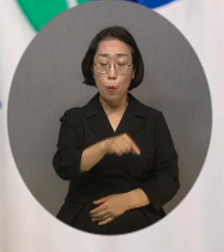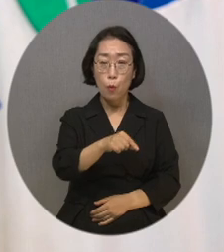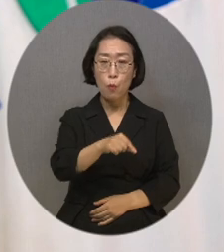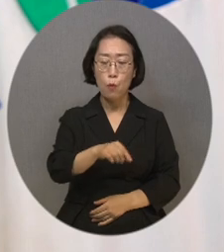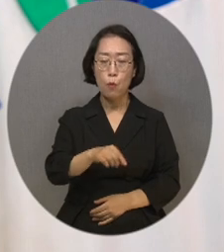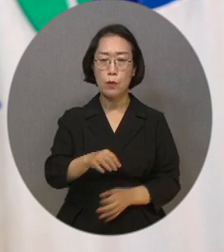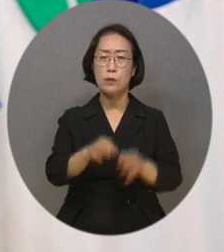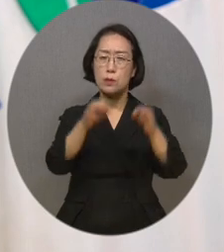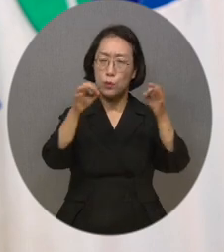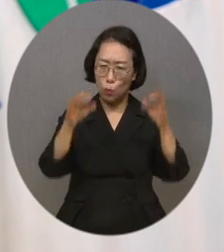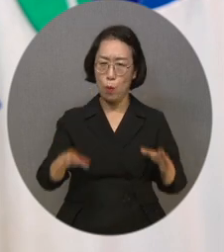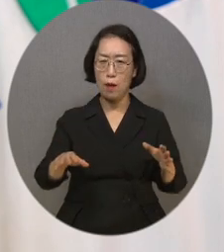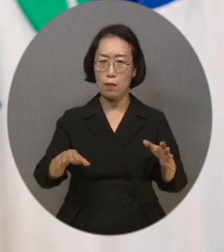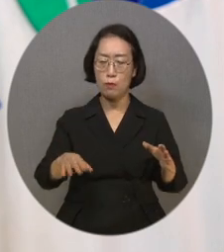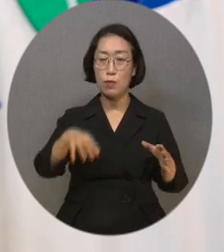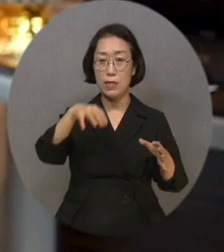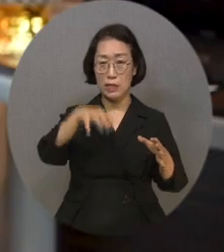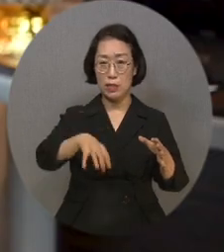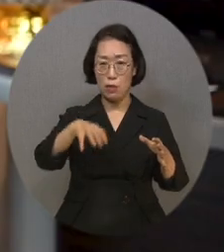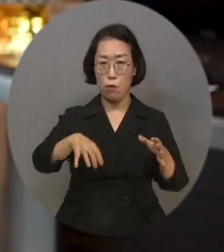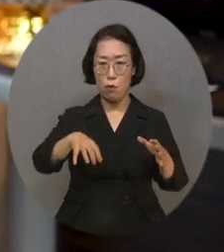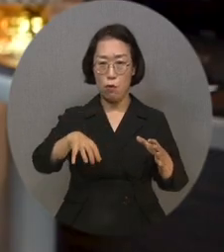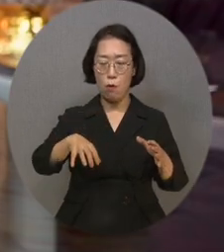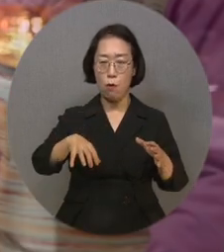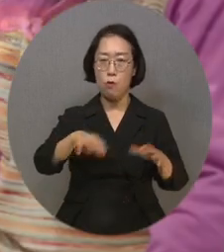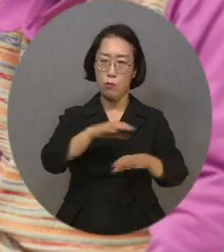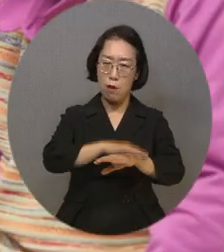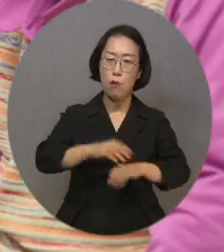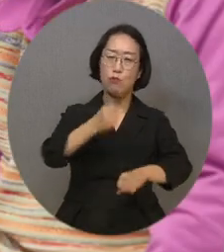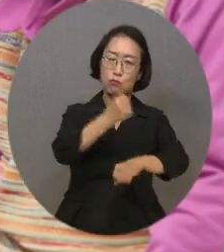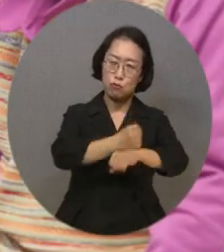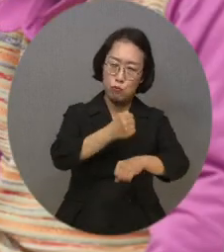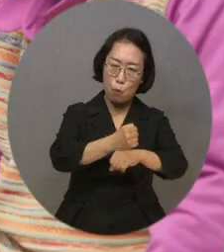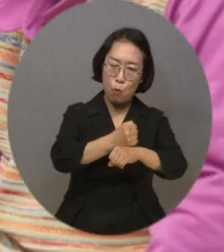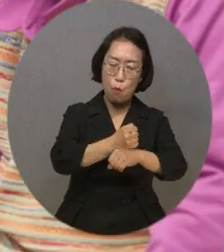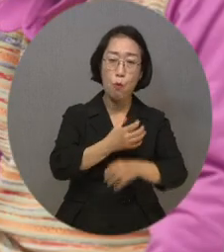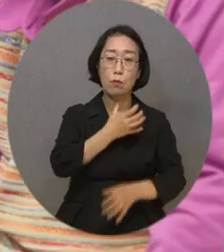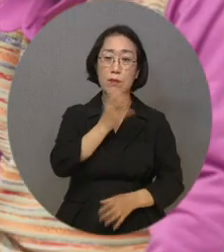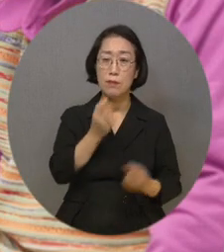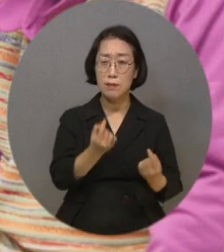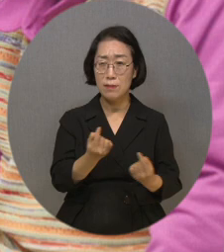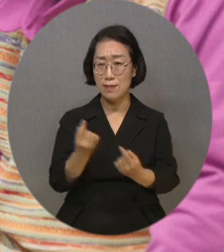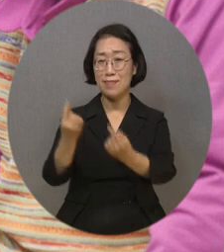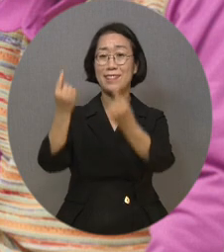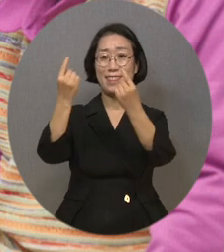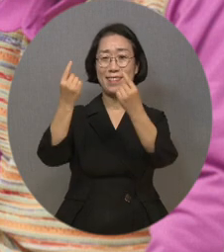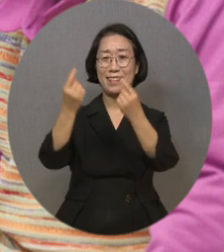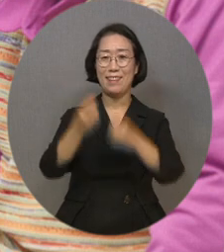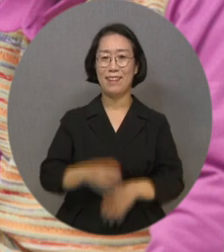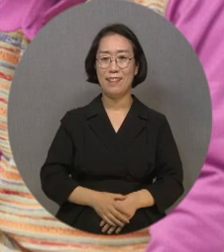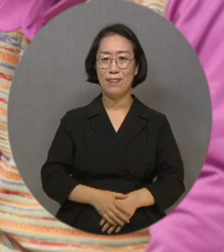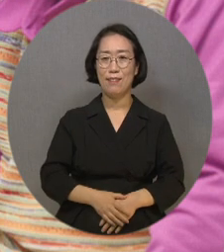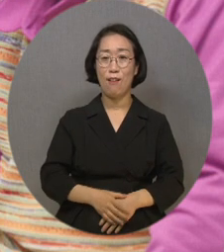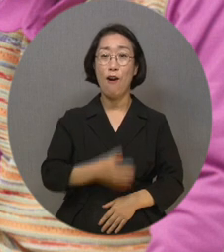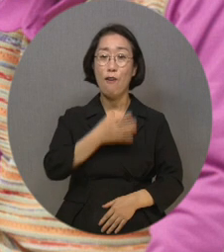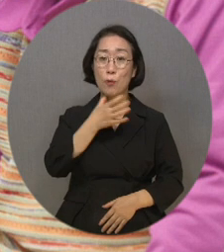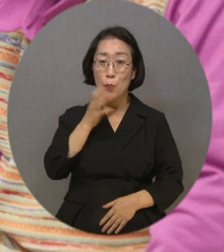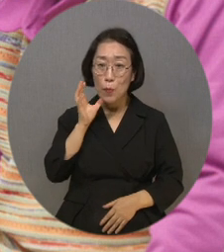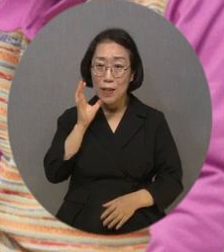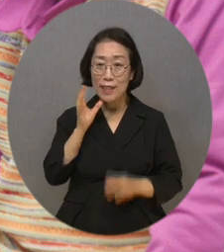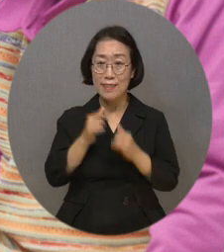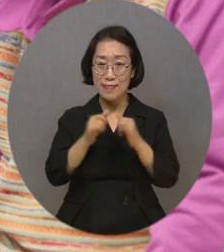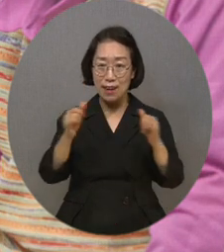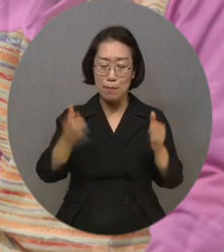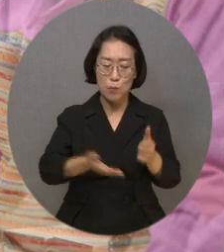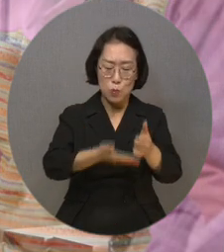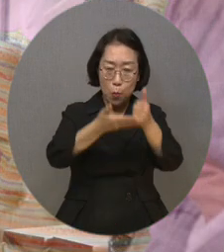고창을 이렇게 또 읽어왔던 그렇죠. 어르신들에 대한 존중 또 존경 이런 부분을